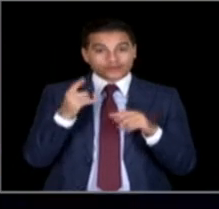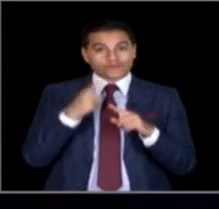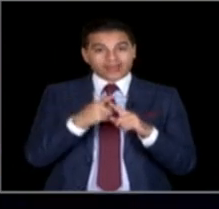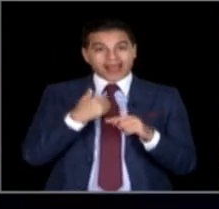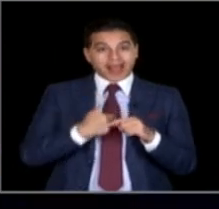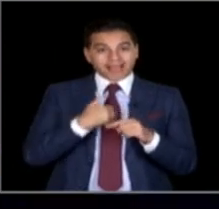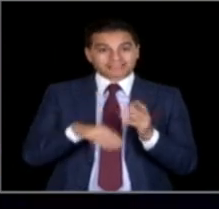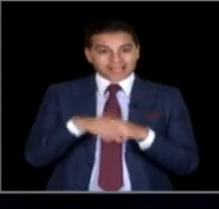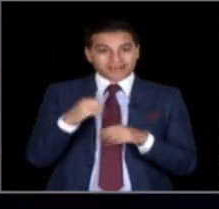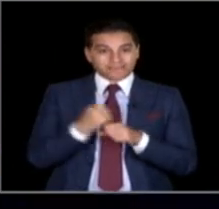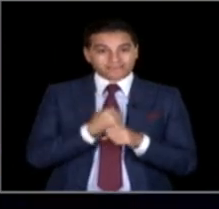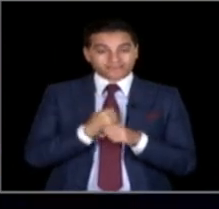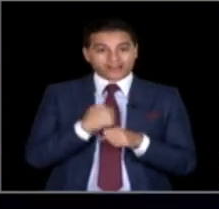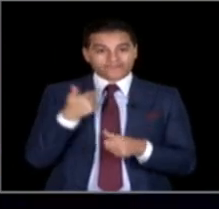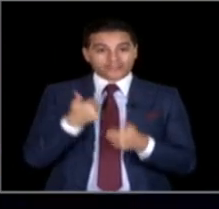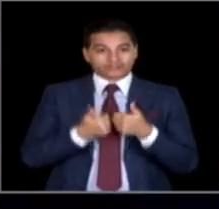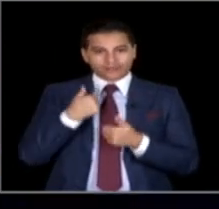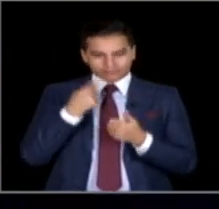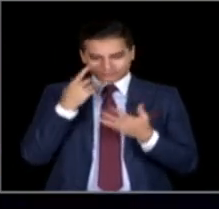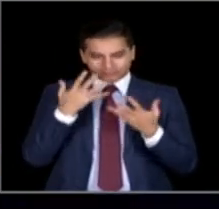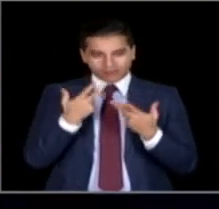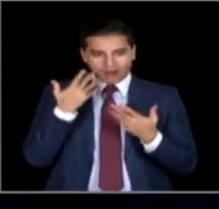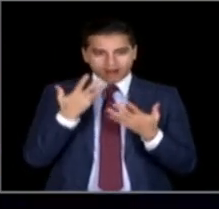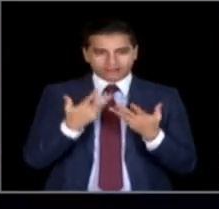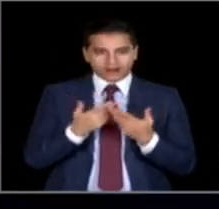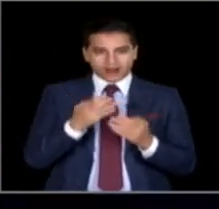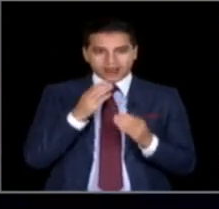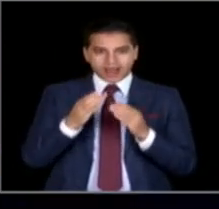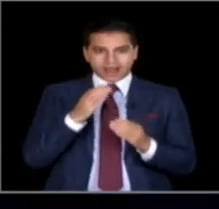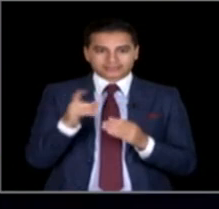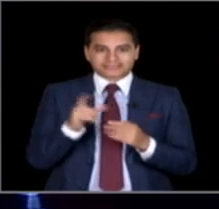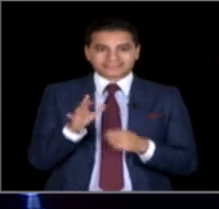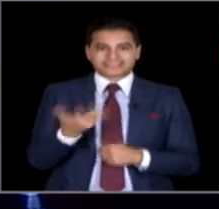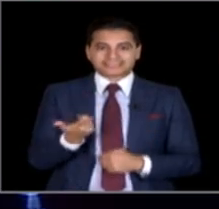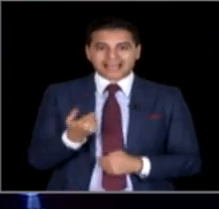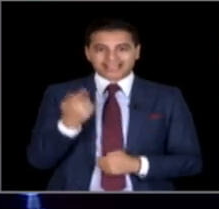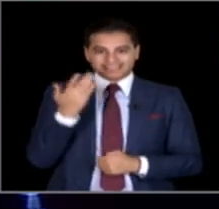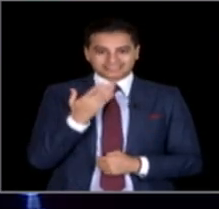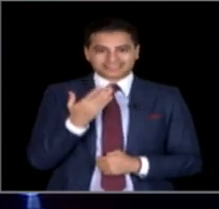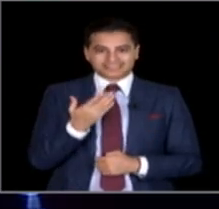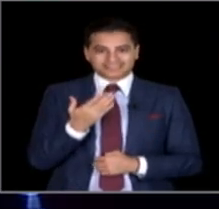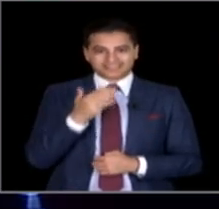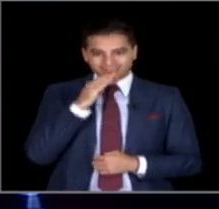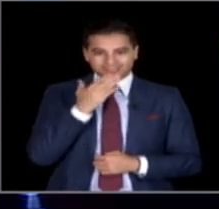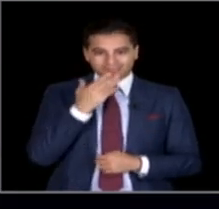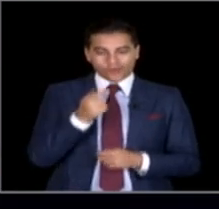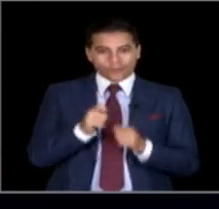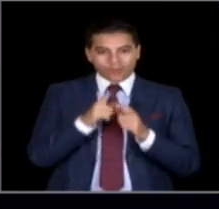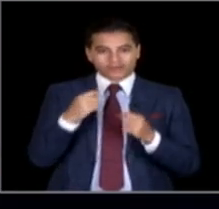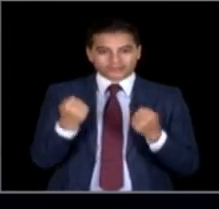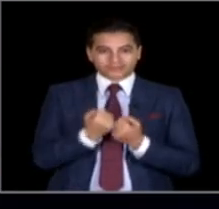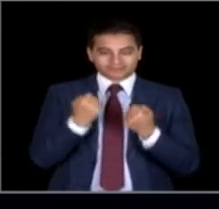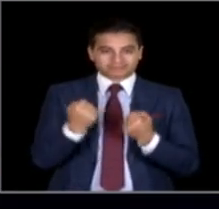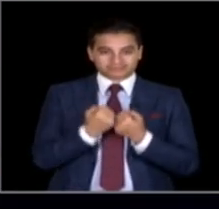وحسنت من نفسك. يعني في التصفيات انت جبت كل الاجابات الصحيحه دي ازاي؟ يعني واضح ان انت